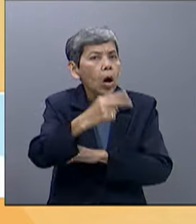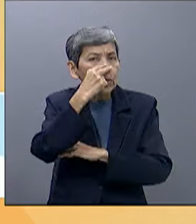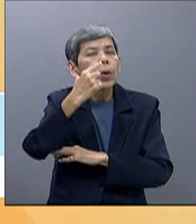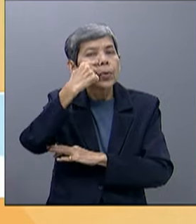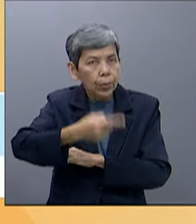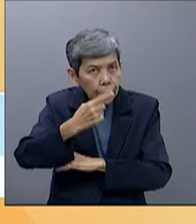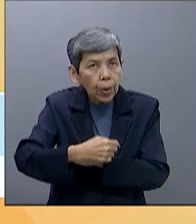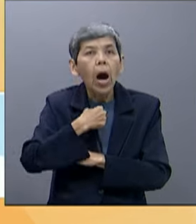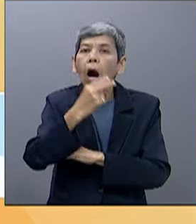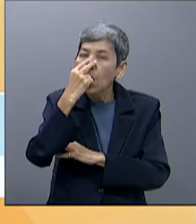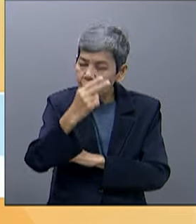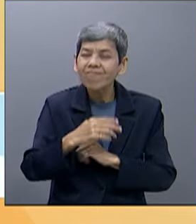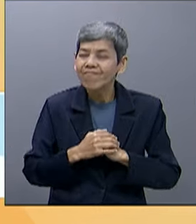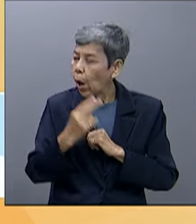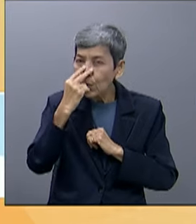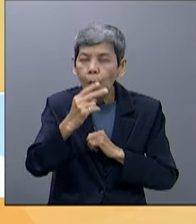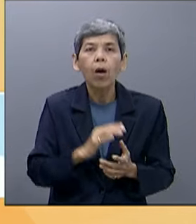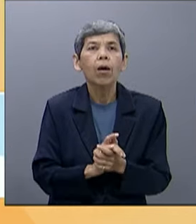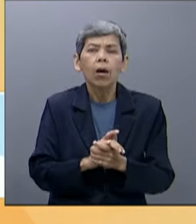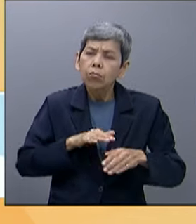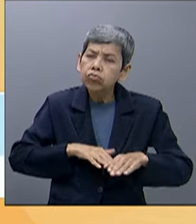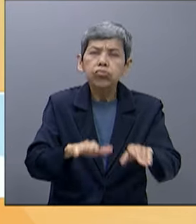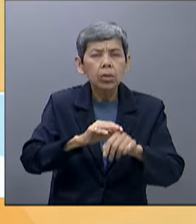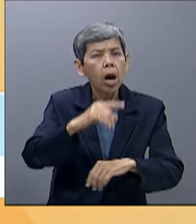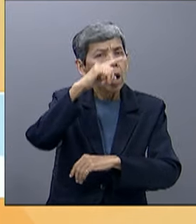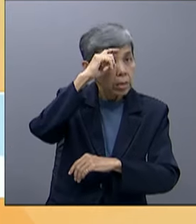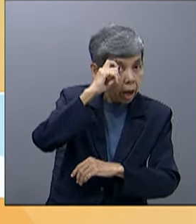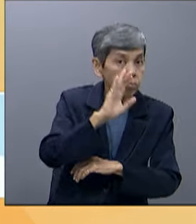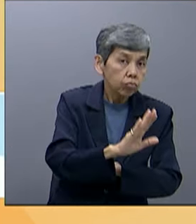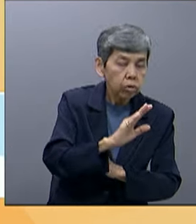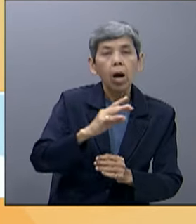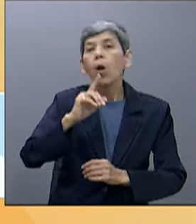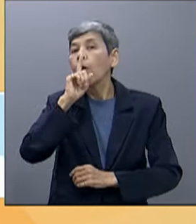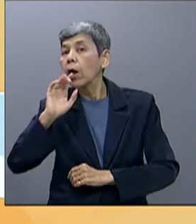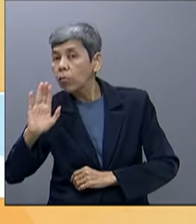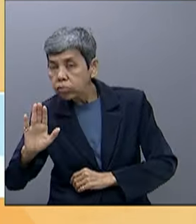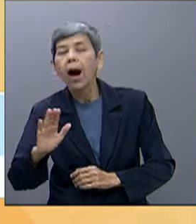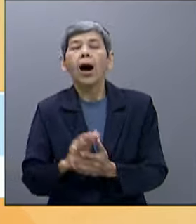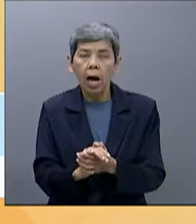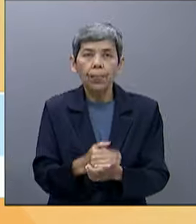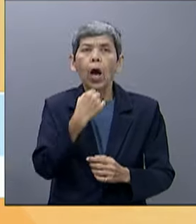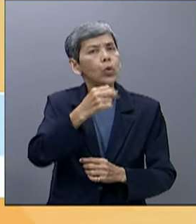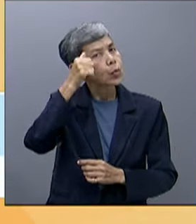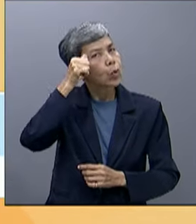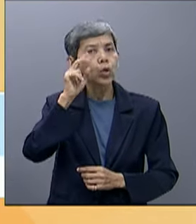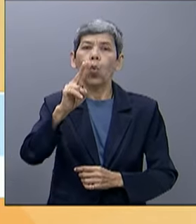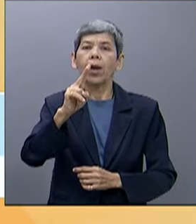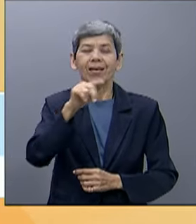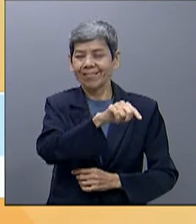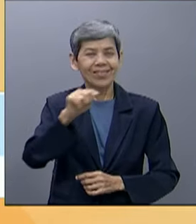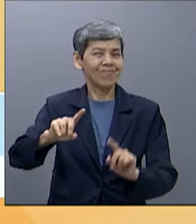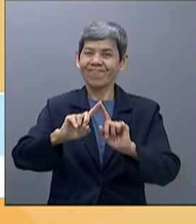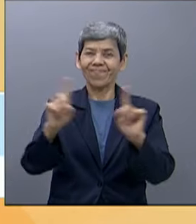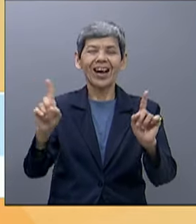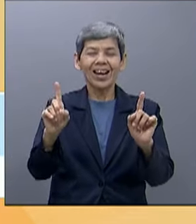ก็คือได้ดูกันแบบเต็ม ๆ เลยแต่ว่าขบวนเราอาจจะแบ่งวันเสาร์ส่วนหนึ่งอาทิตย์อีกส่วนหนึ่งก็คือมาดู2วันได้ไม่ซ้ำแน่นอน ไม่ซ้ำแน่นอน